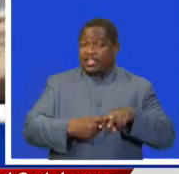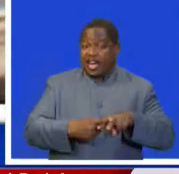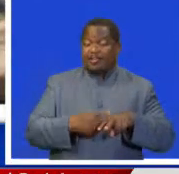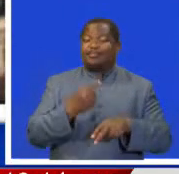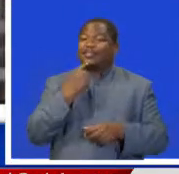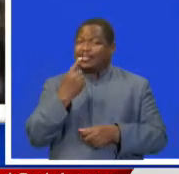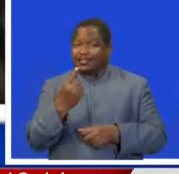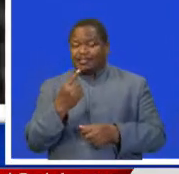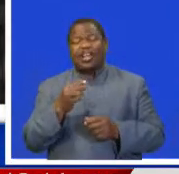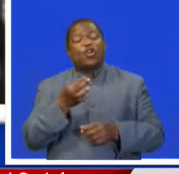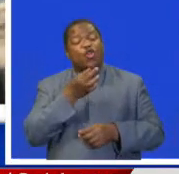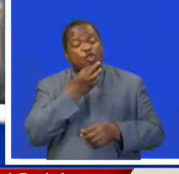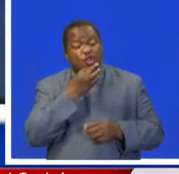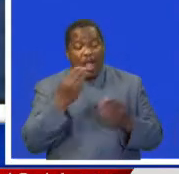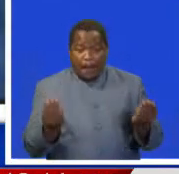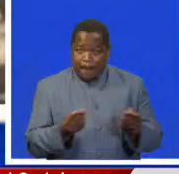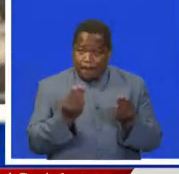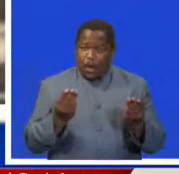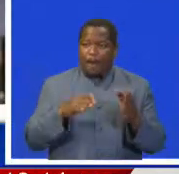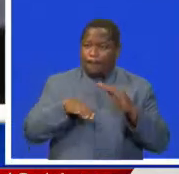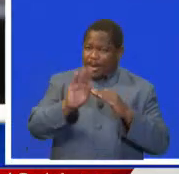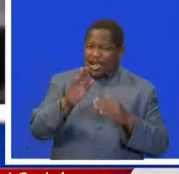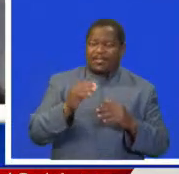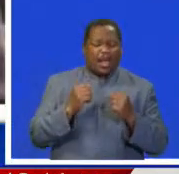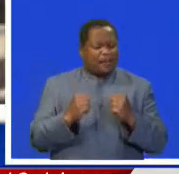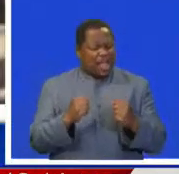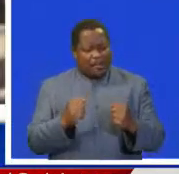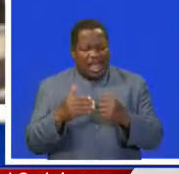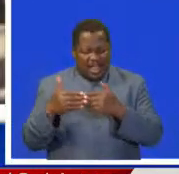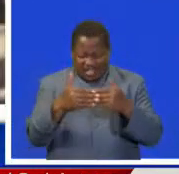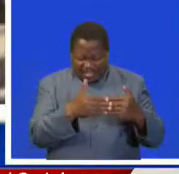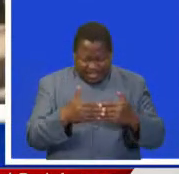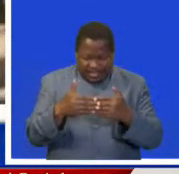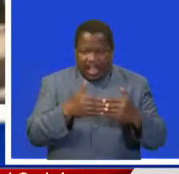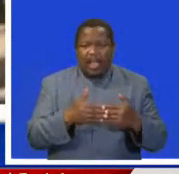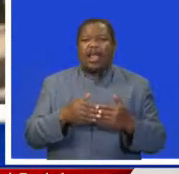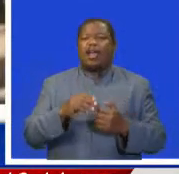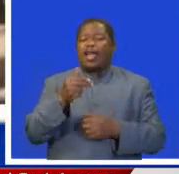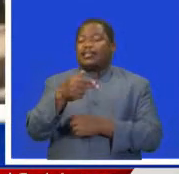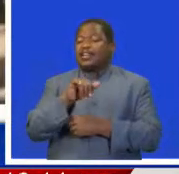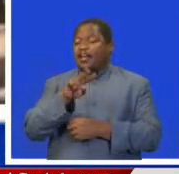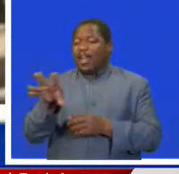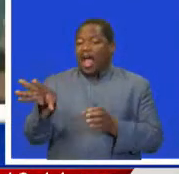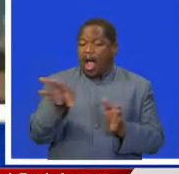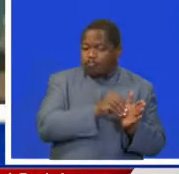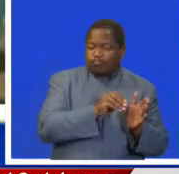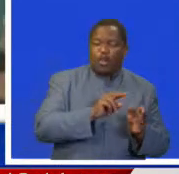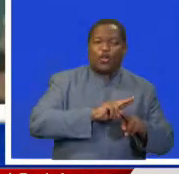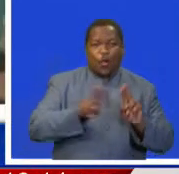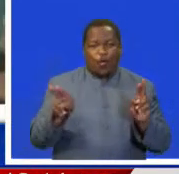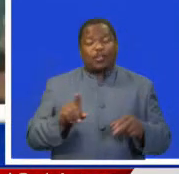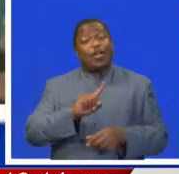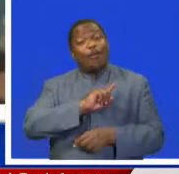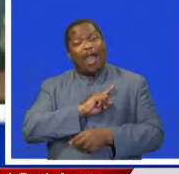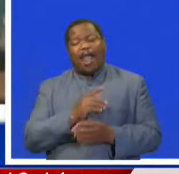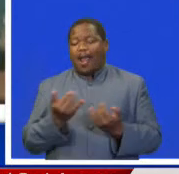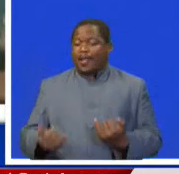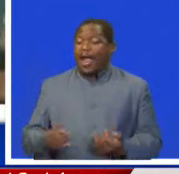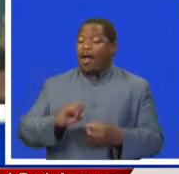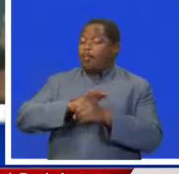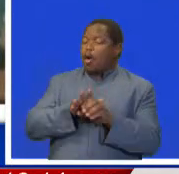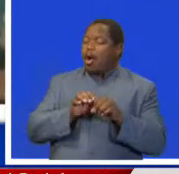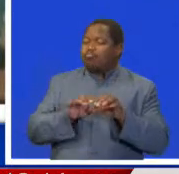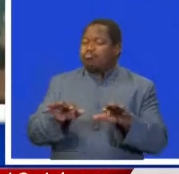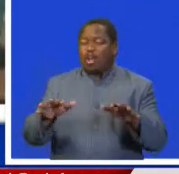ligciwane le-HIV nakulesikhathi kubhethuke umkhuhlane i-COVID-19. Dlamini uthi kungako uhulumende lamhla asukumisa